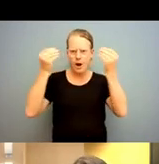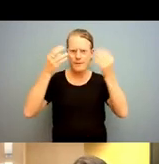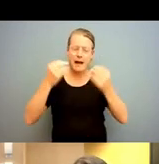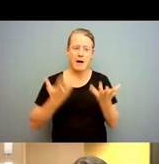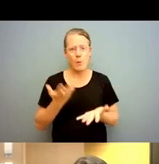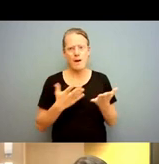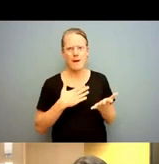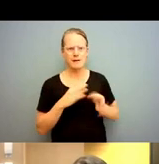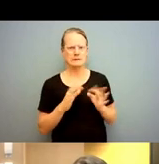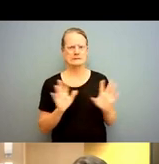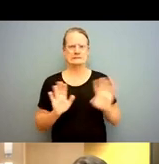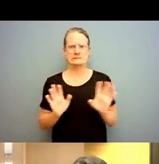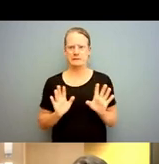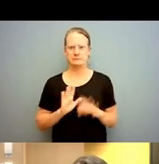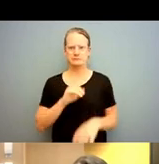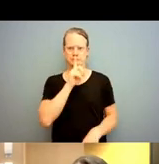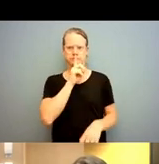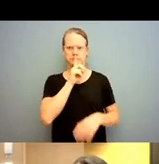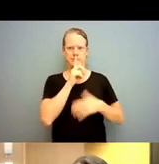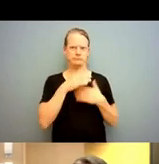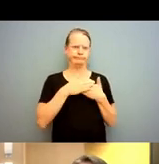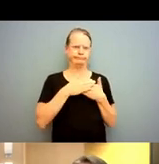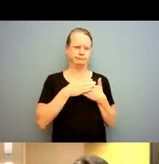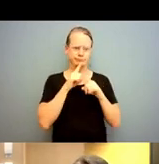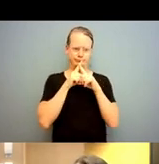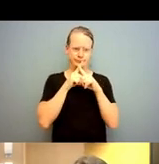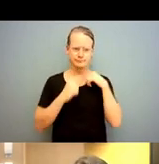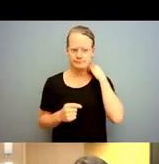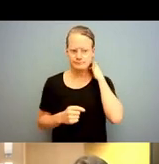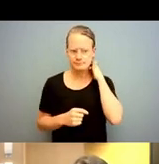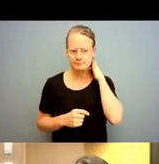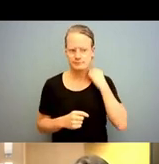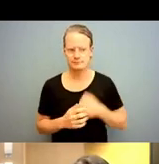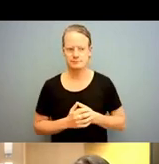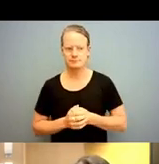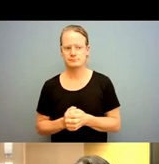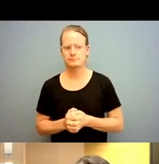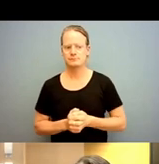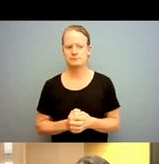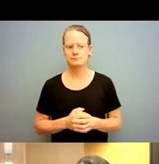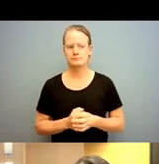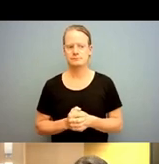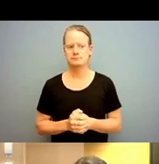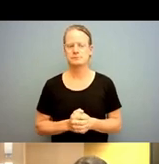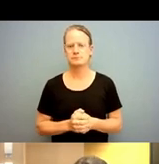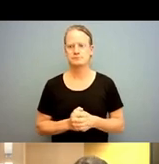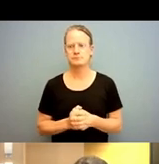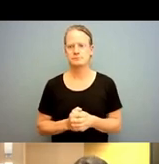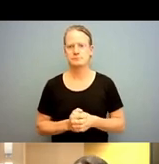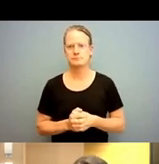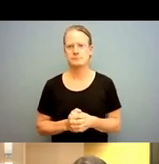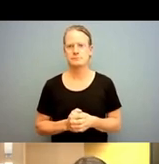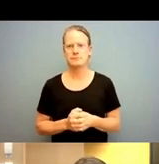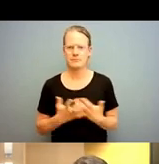Faamulas maila ies pirke jumi jurtta. Olmos kalka pirke ies. Vaikken blitsi mii